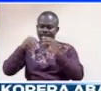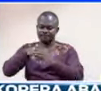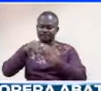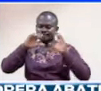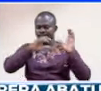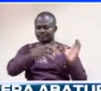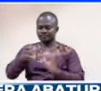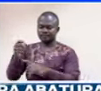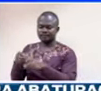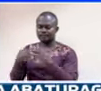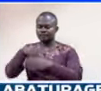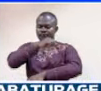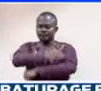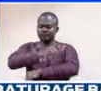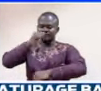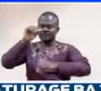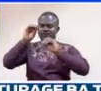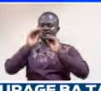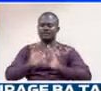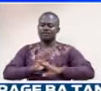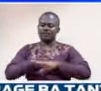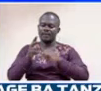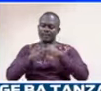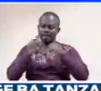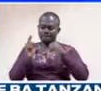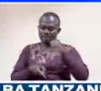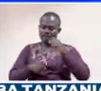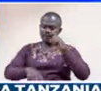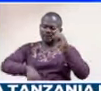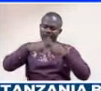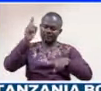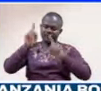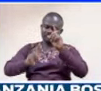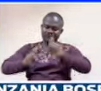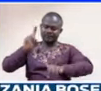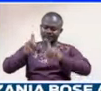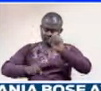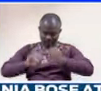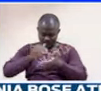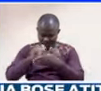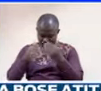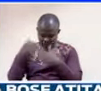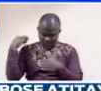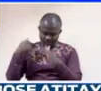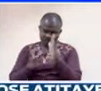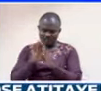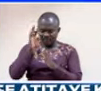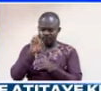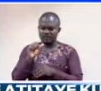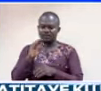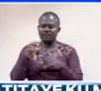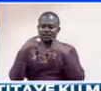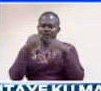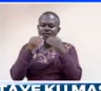byiciro bitandukanye by'amashuri, ku barimu basaga 270 bari batsinze ibizamini, ikigo gishinzwe iterambere ry'uburezi REB kiravuga